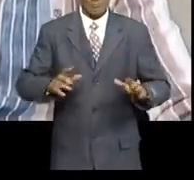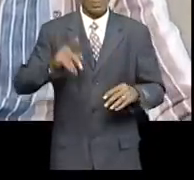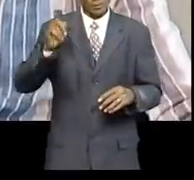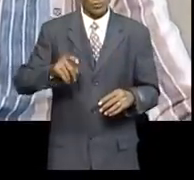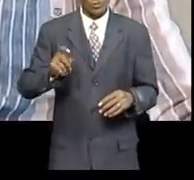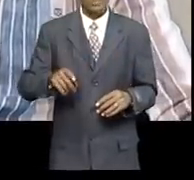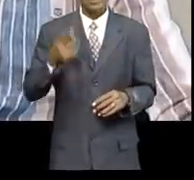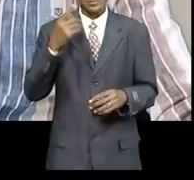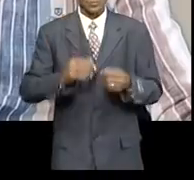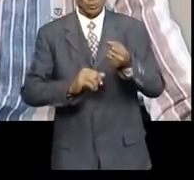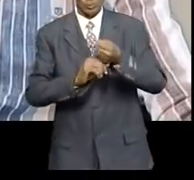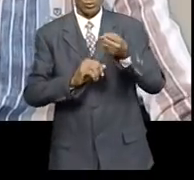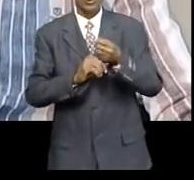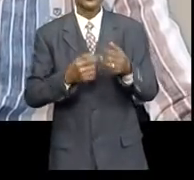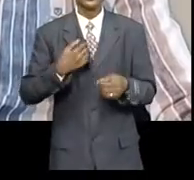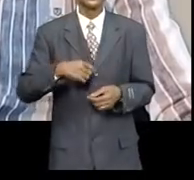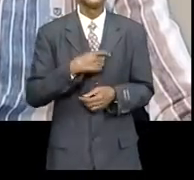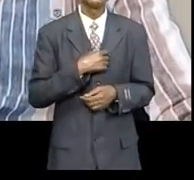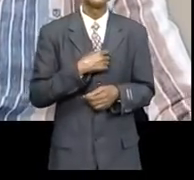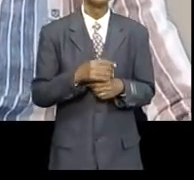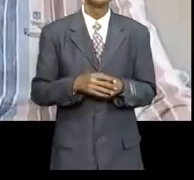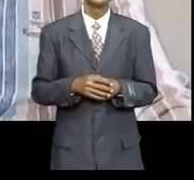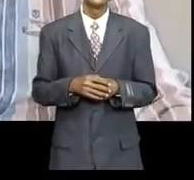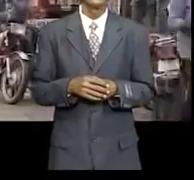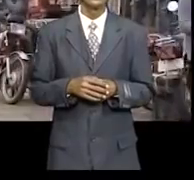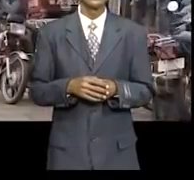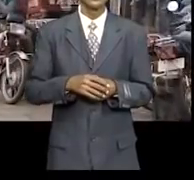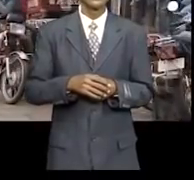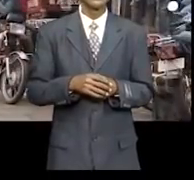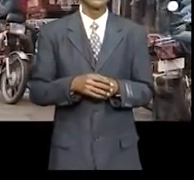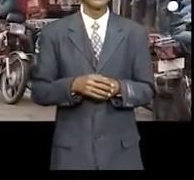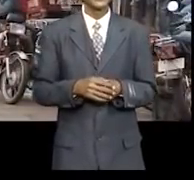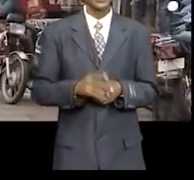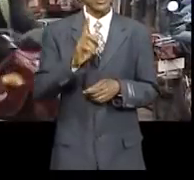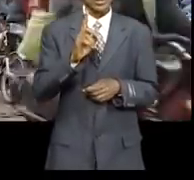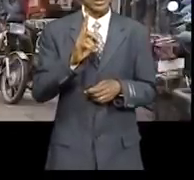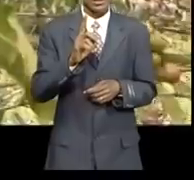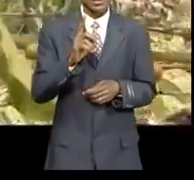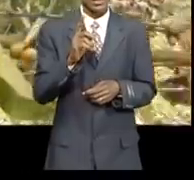crier chaque fois que l'ONAPAC est en train de violer la loi agricole. Une chose est vraie que la